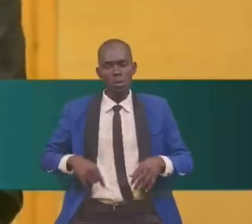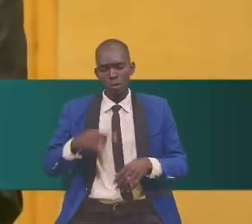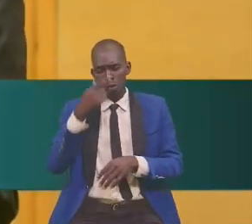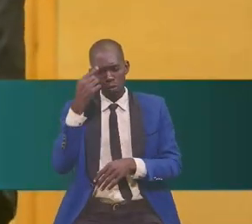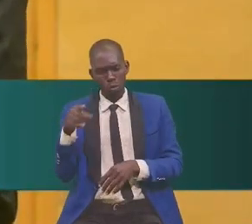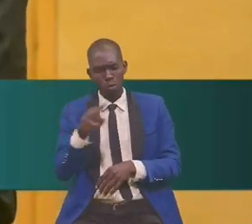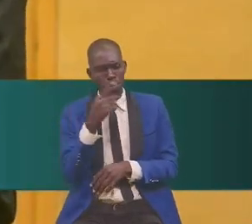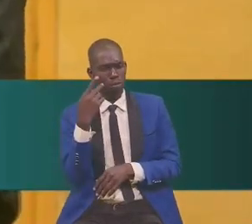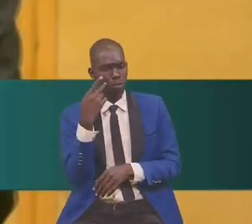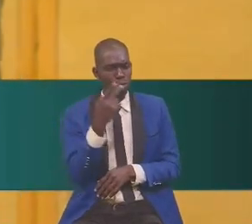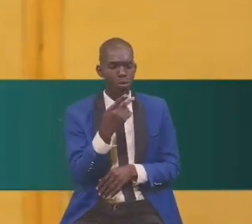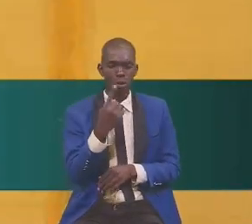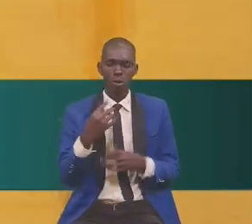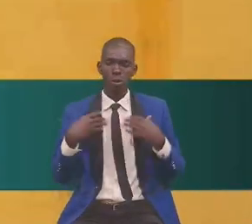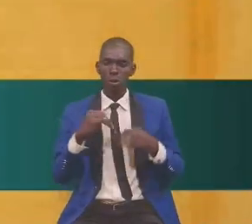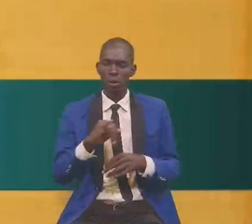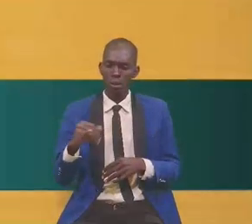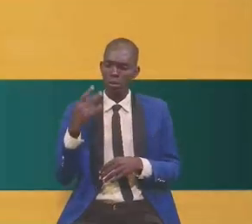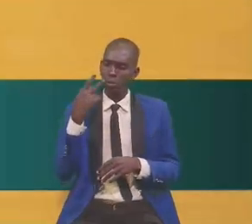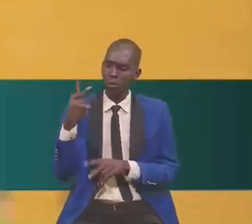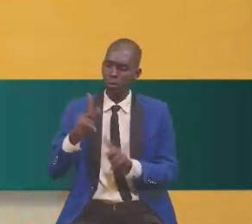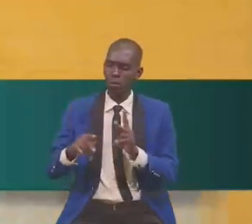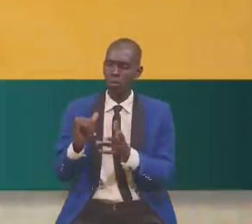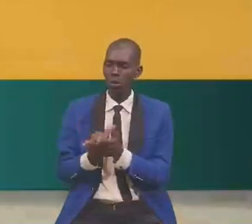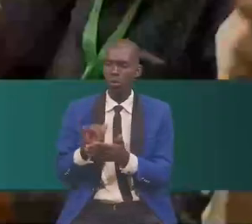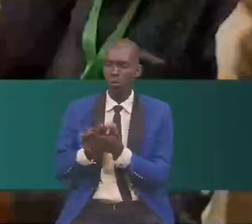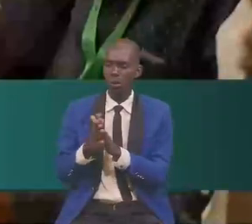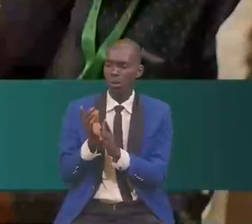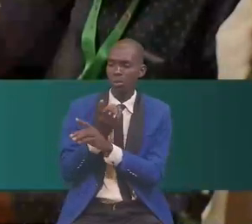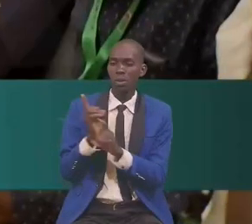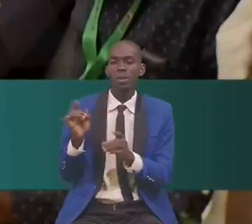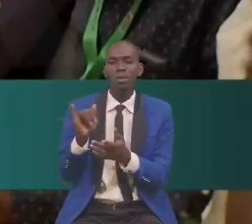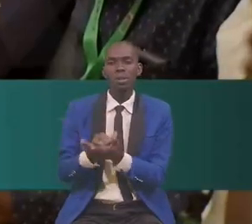gens-là qui étaient délivrés. Ça, c'est l'évangélisation de puissance. Et